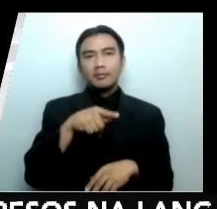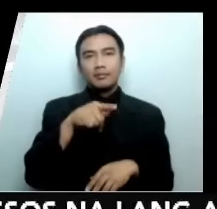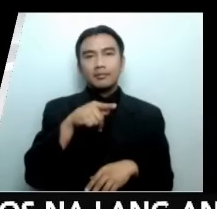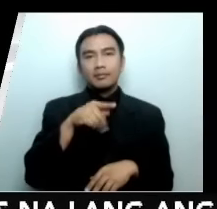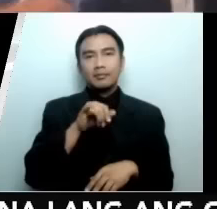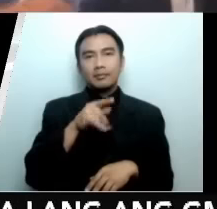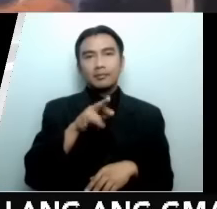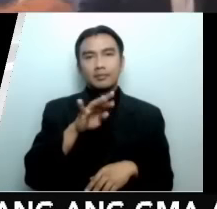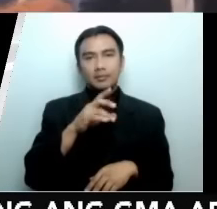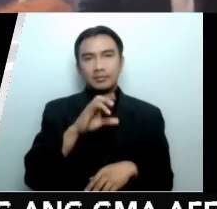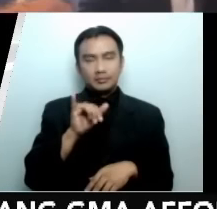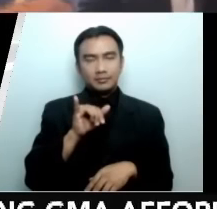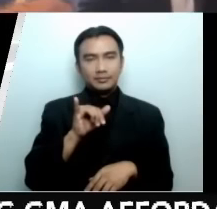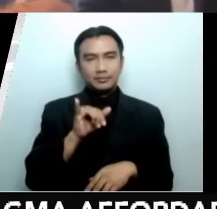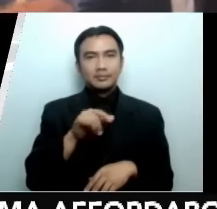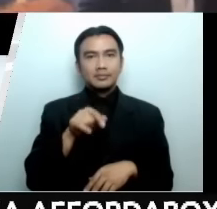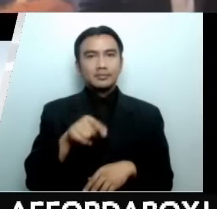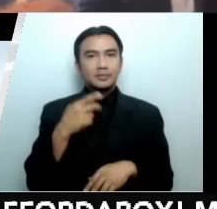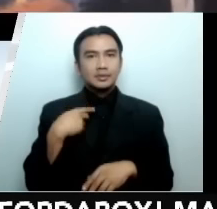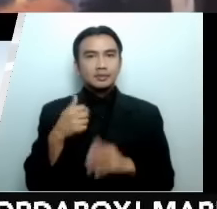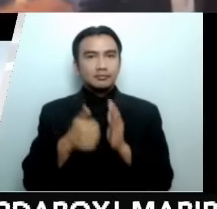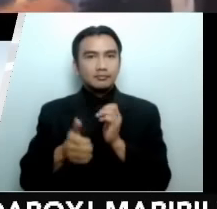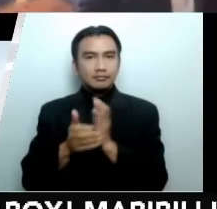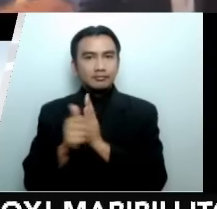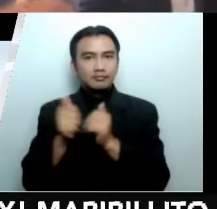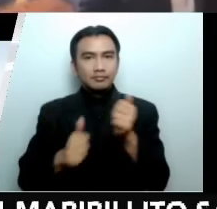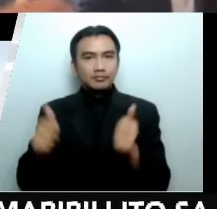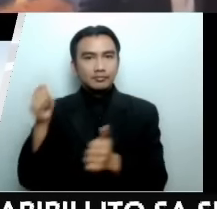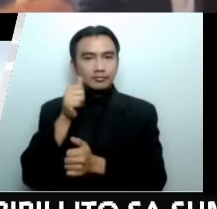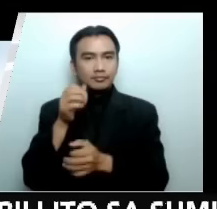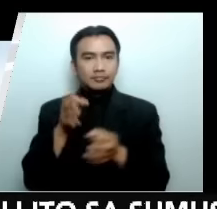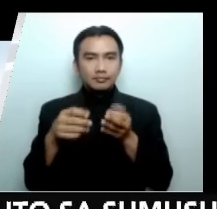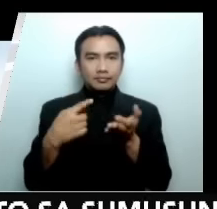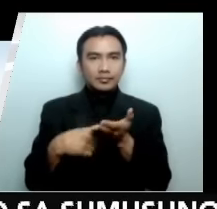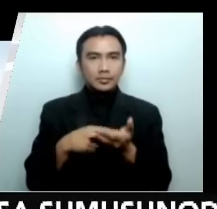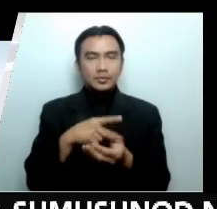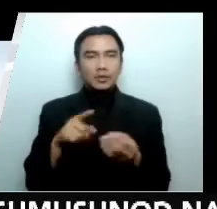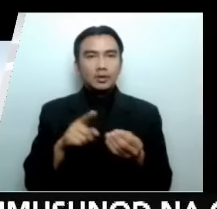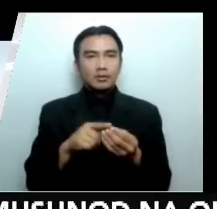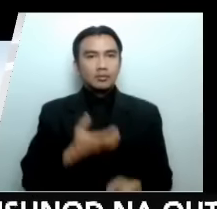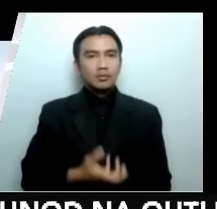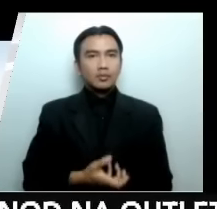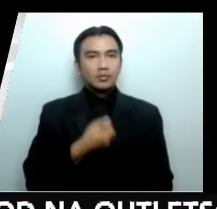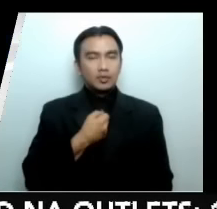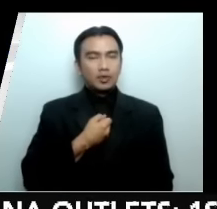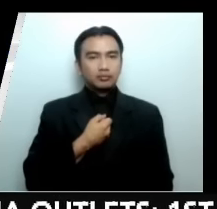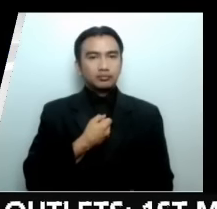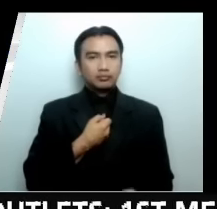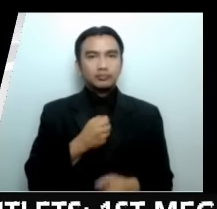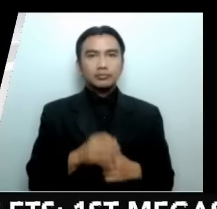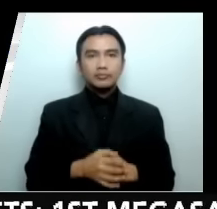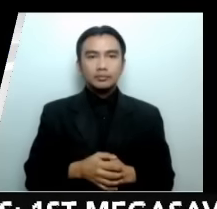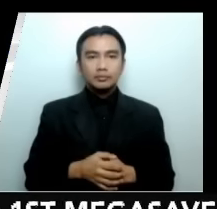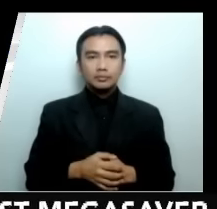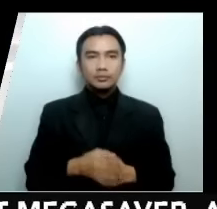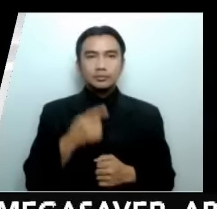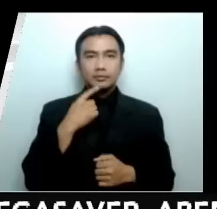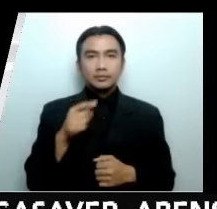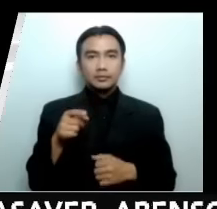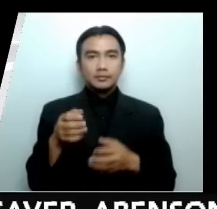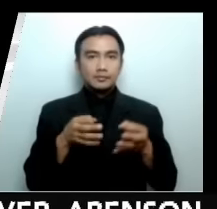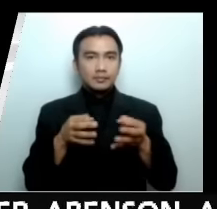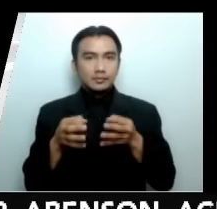international experts, tinalakay ang mga paksang may kaugnayan sa intellectual property. Reactor si GMA Integrated News Consultant Howie